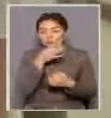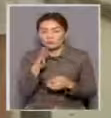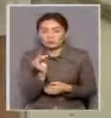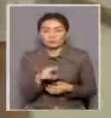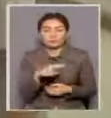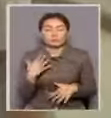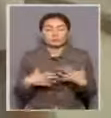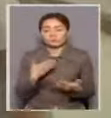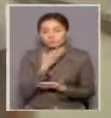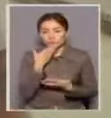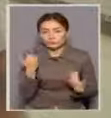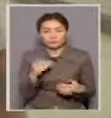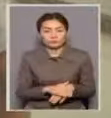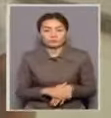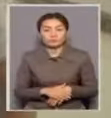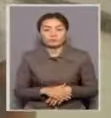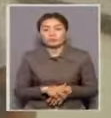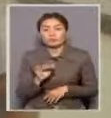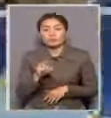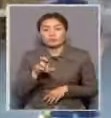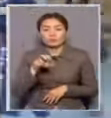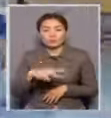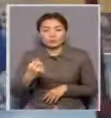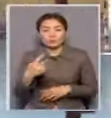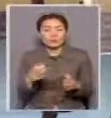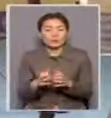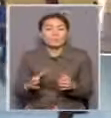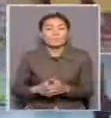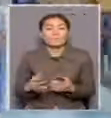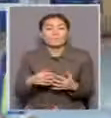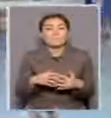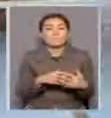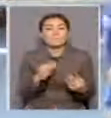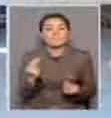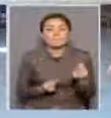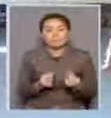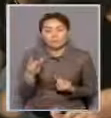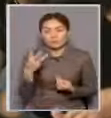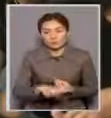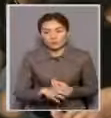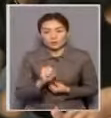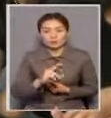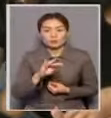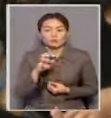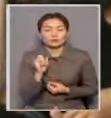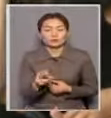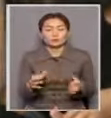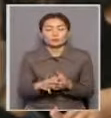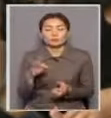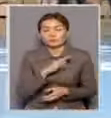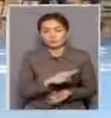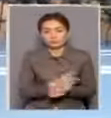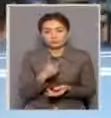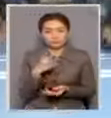де осал емес екенін дәлелдеді. Волейболдан 11 команда бақ сынаған тартысты турнирде 3-ші орында Ақжайық құрамасы қанағат